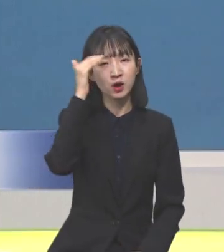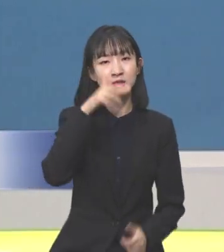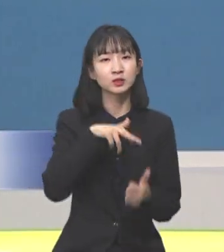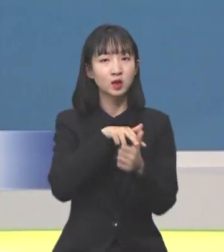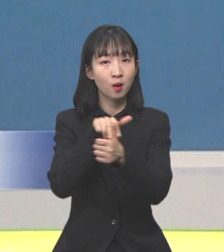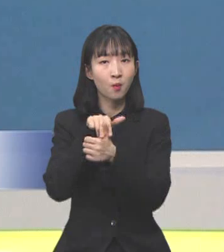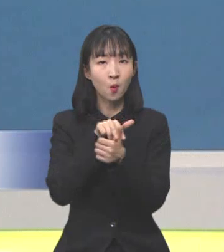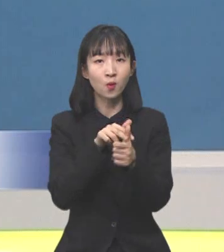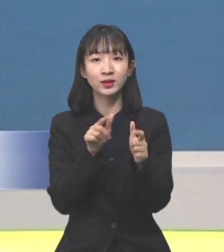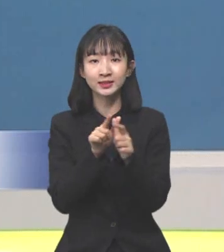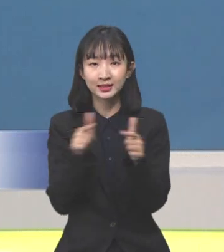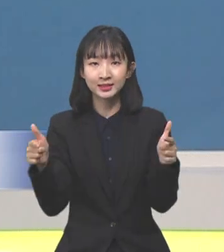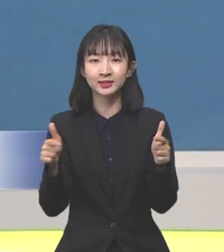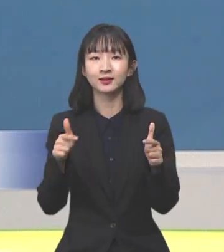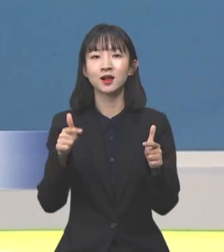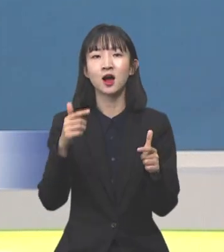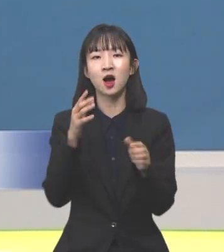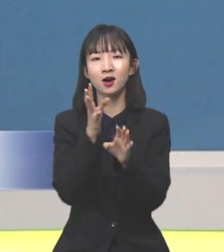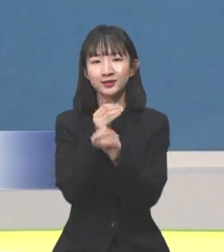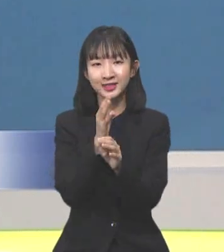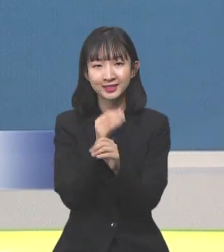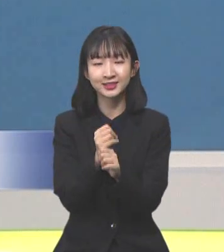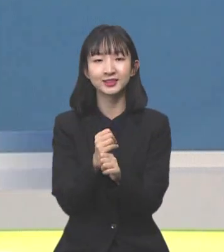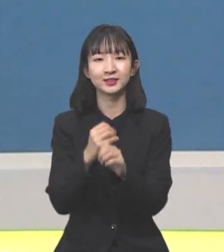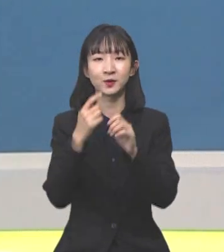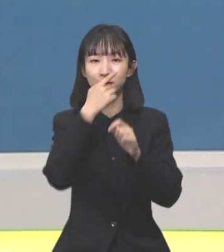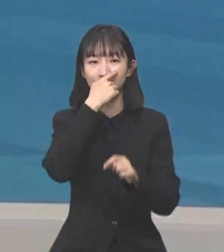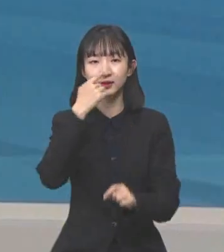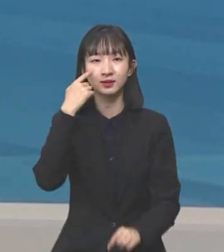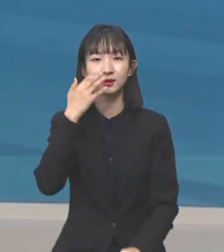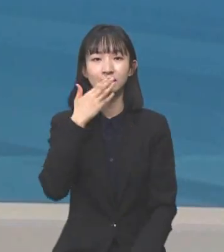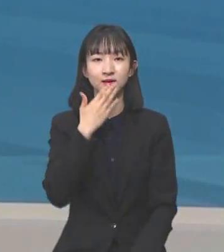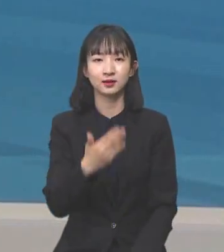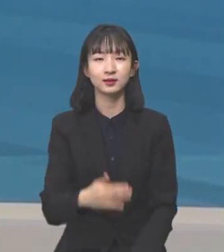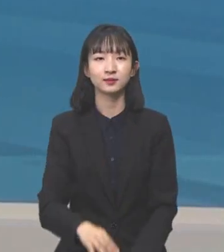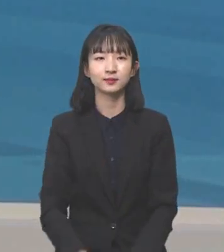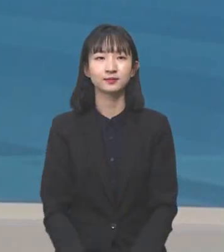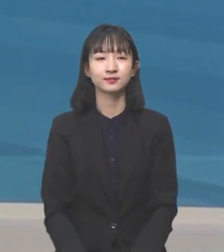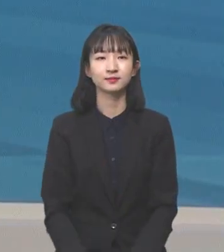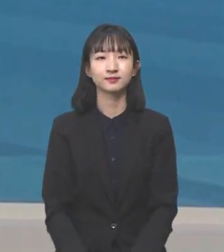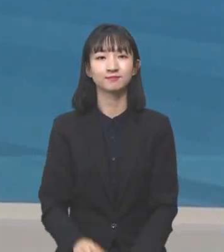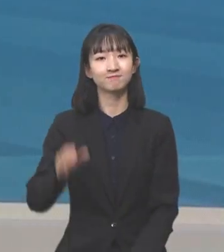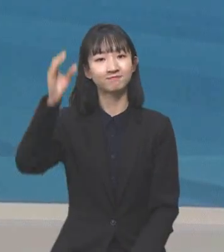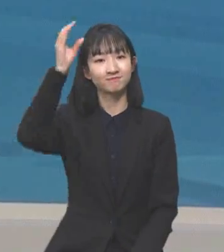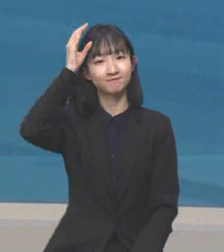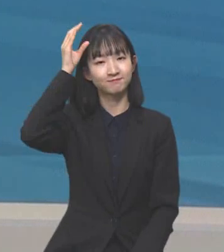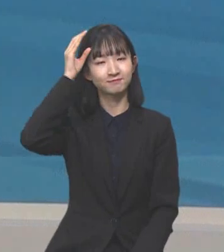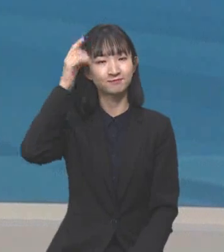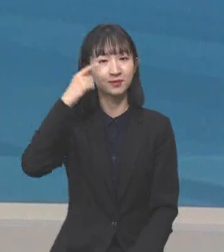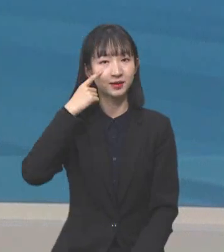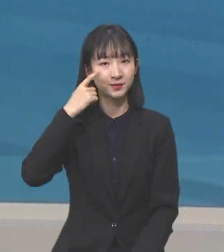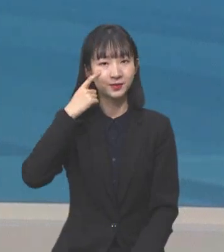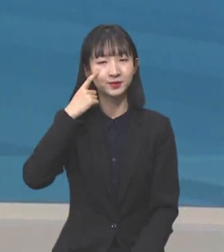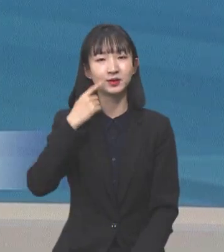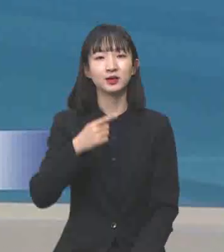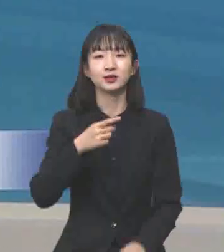분들께 언제나 보실 수 있도록 제공할 계획입니다 4 기대해 보도록 하겠습니다 인천에 뜰 개장을 앞두고 우리